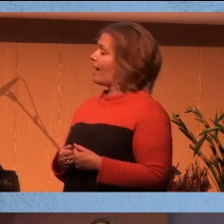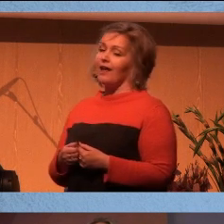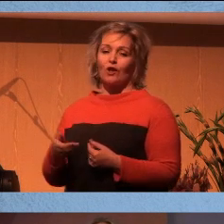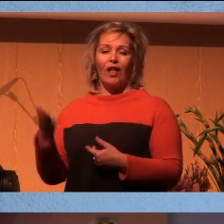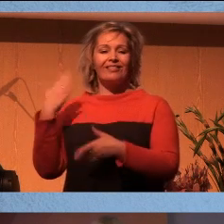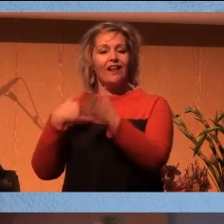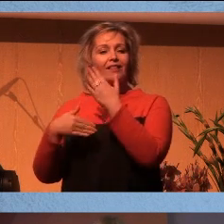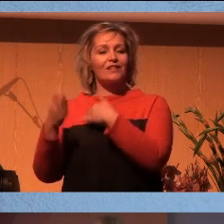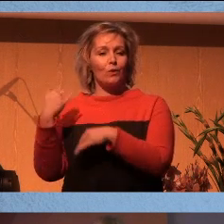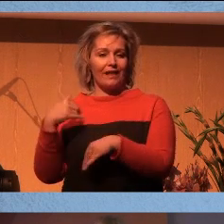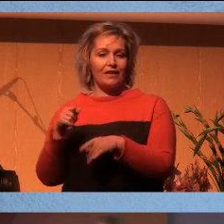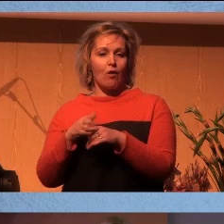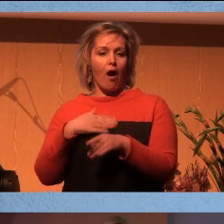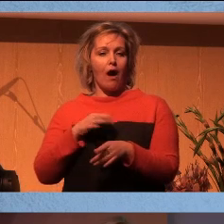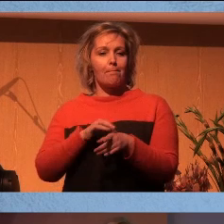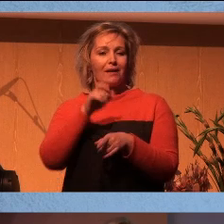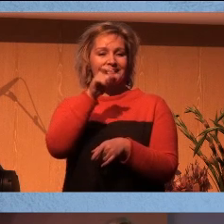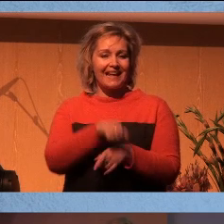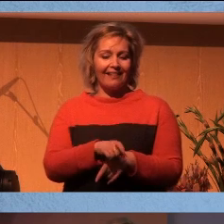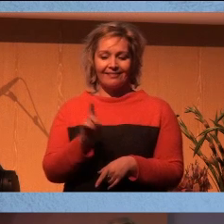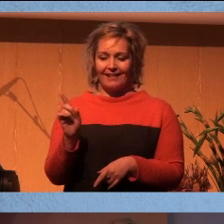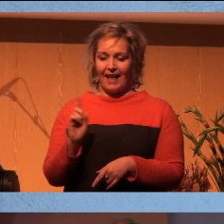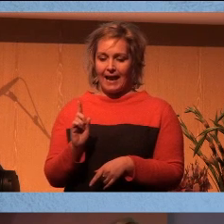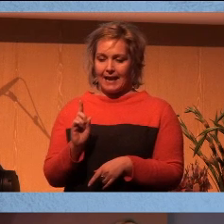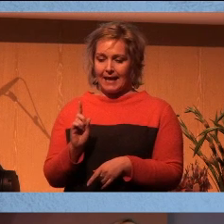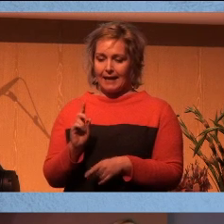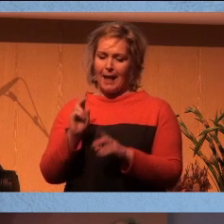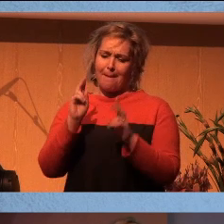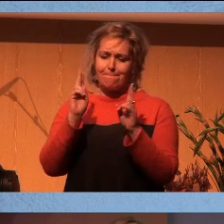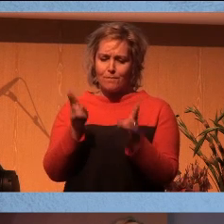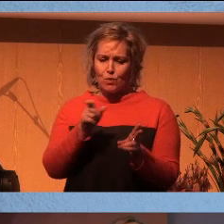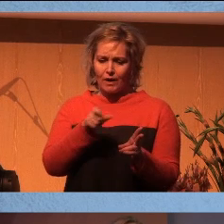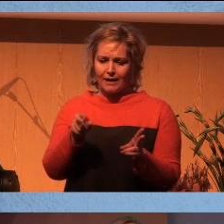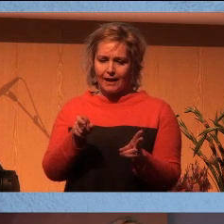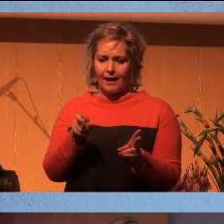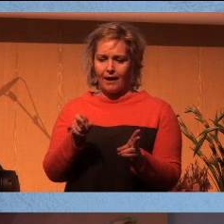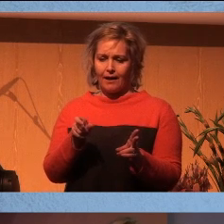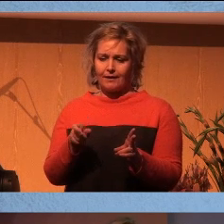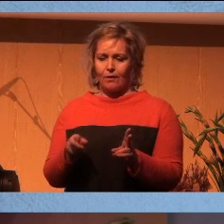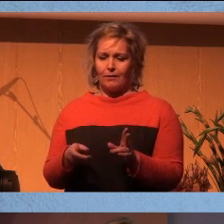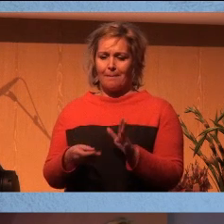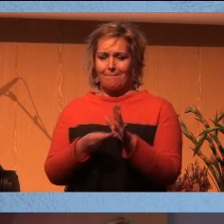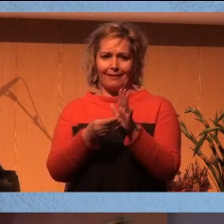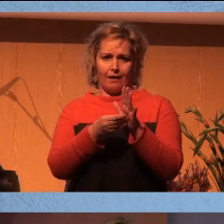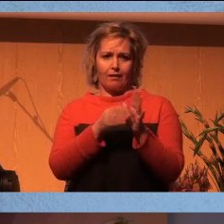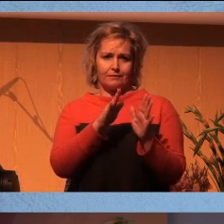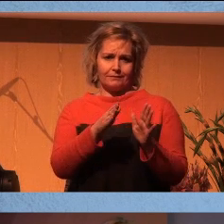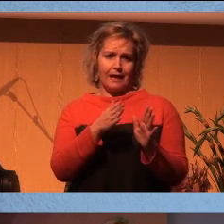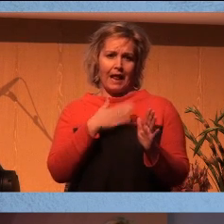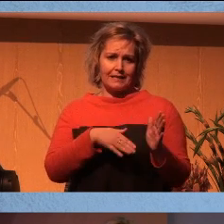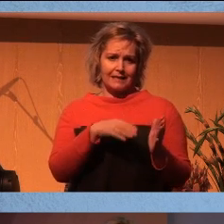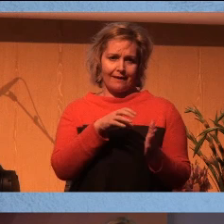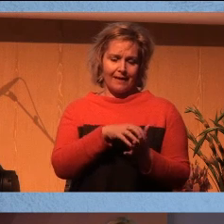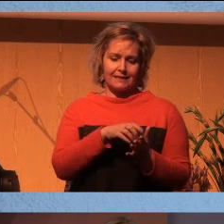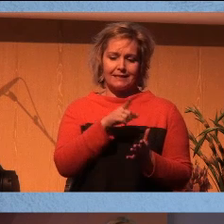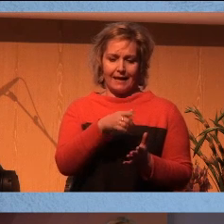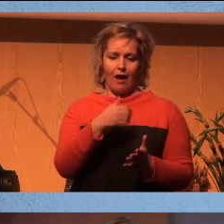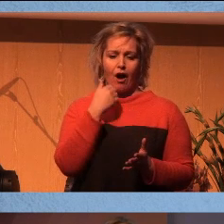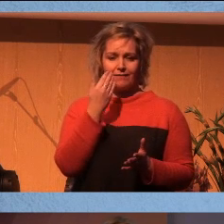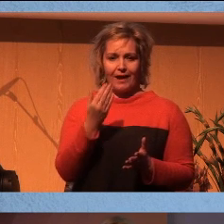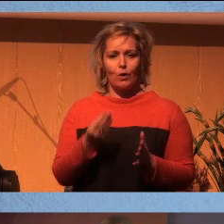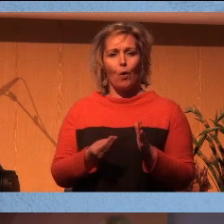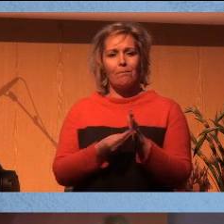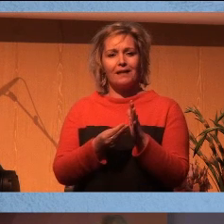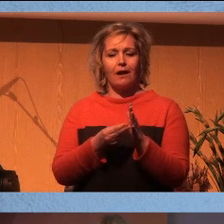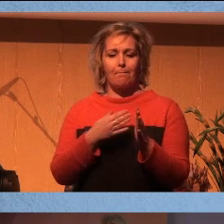Tradisjonelt så har pasienten eller brukerens bidrag inn i helsetjenesten det har vært å